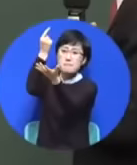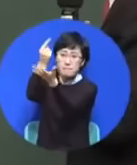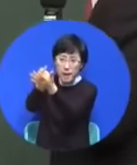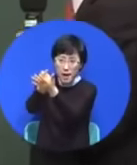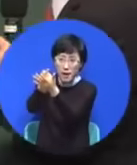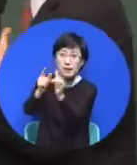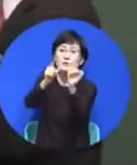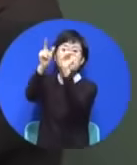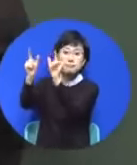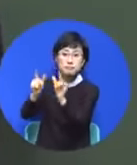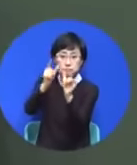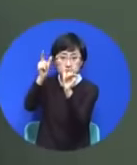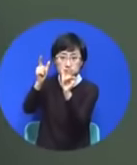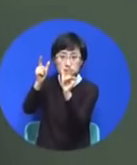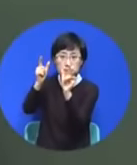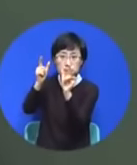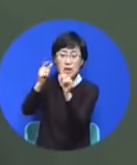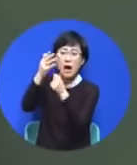있다